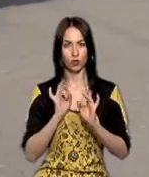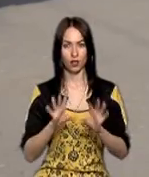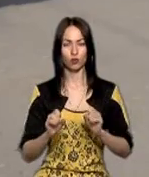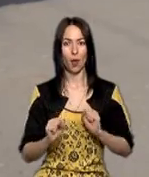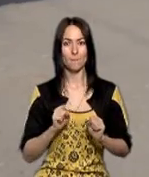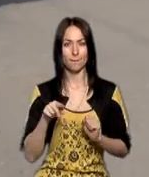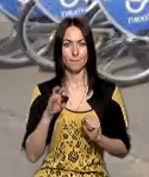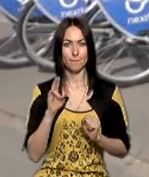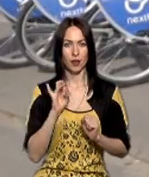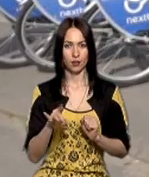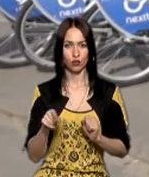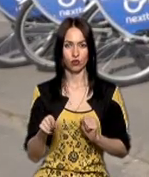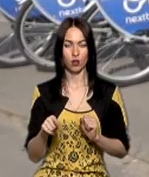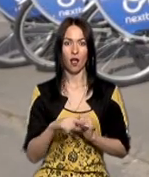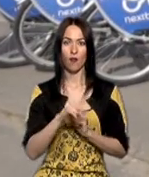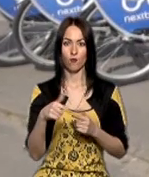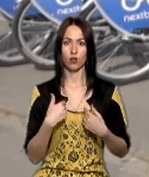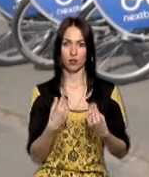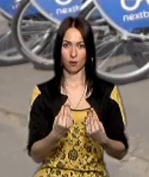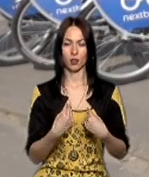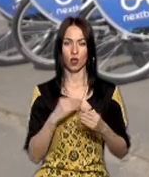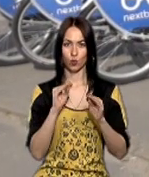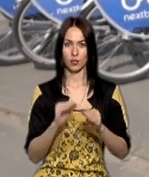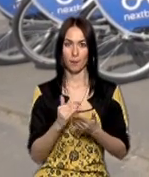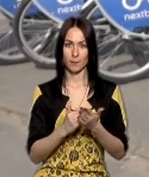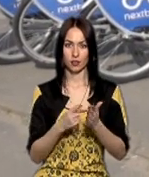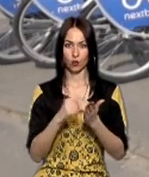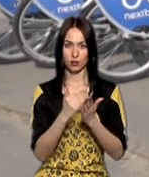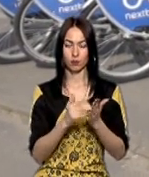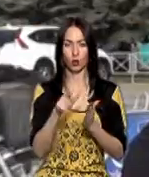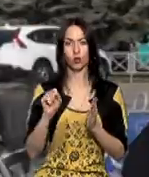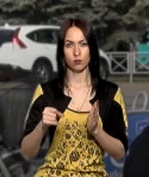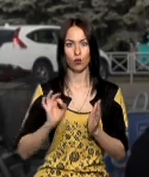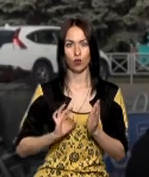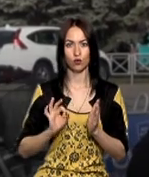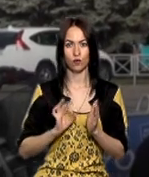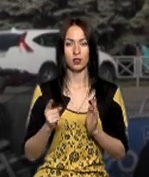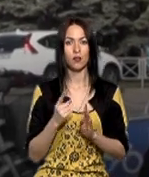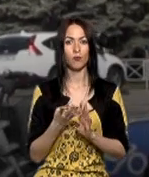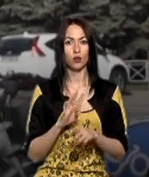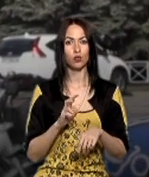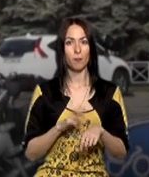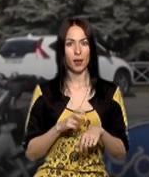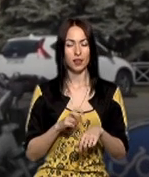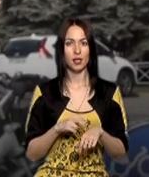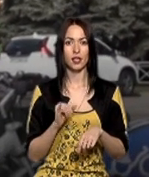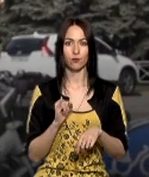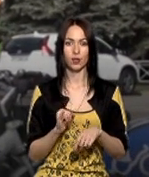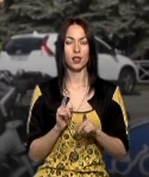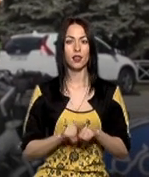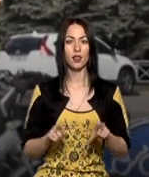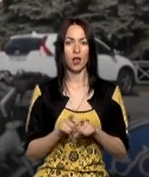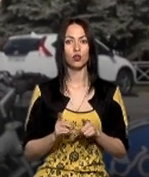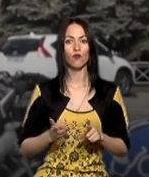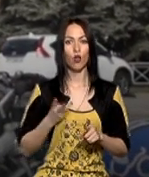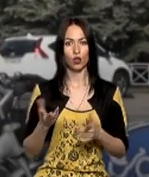менеджерка. Вони нам дадуть списки, і за цими списками люди зможуть користуватися. В першу чергу медиків і також